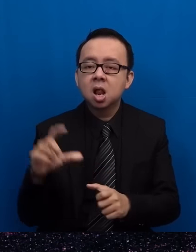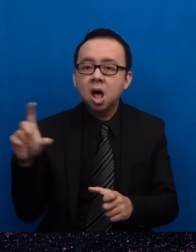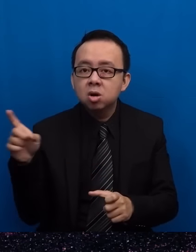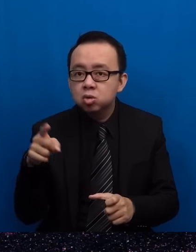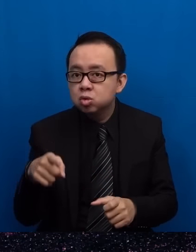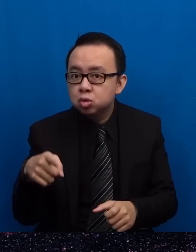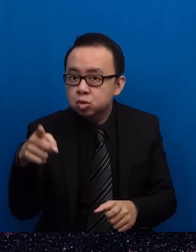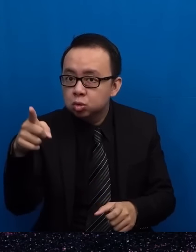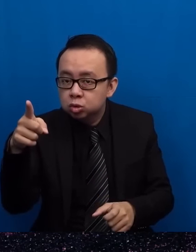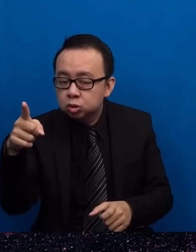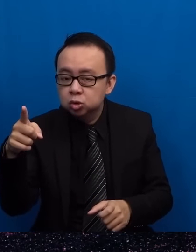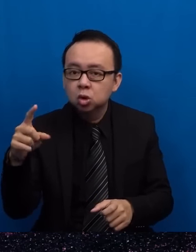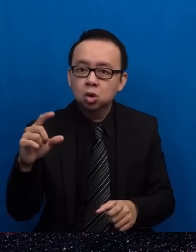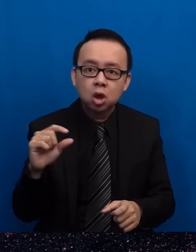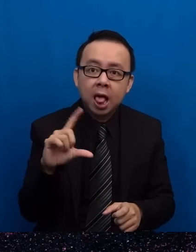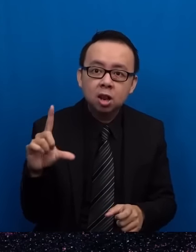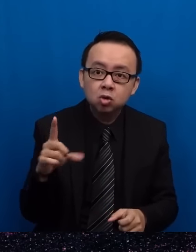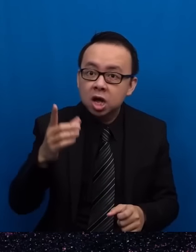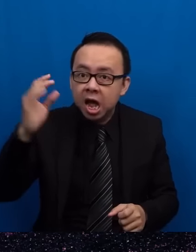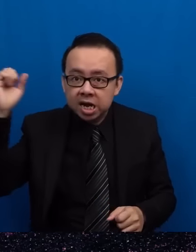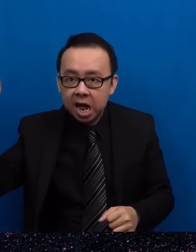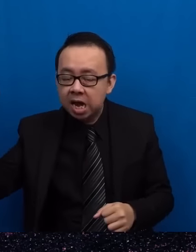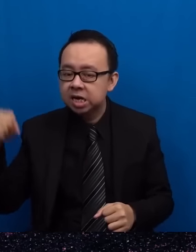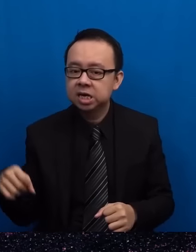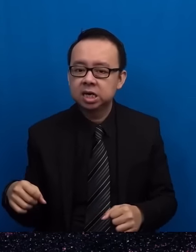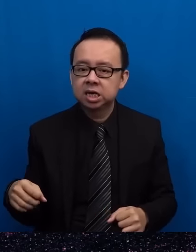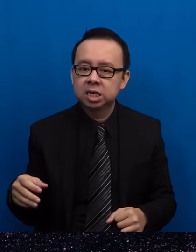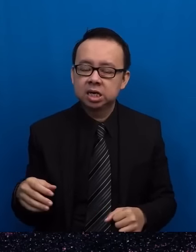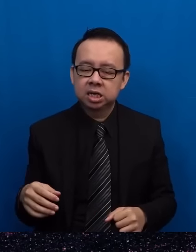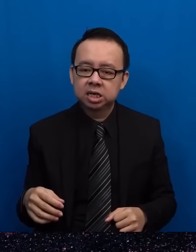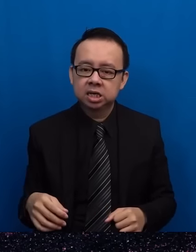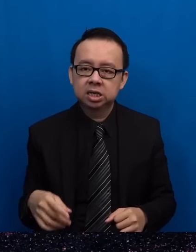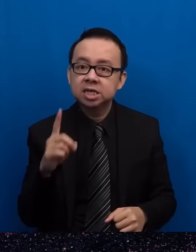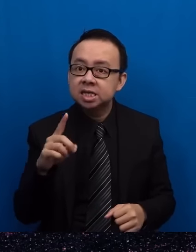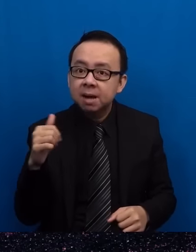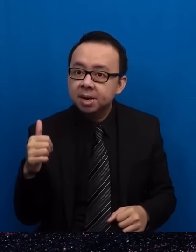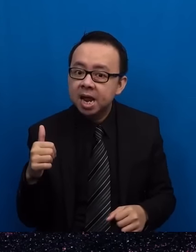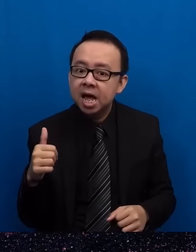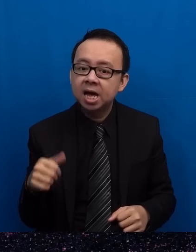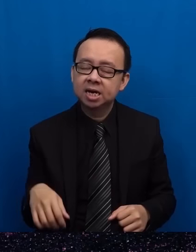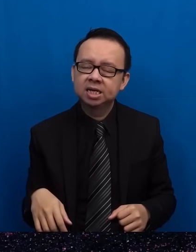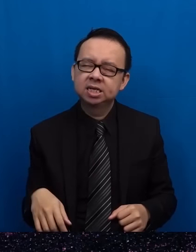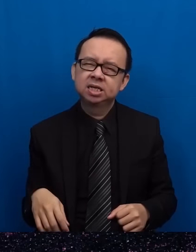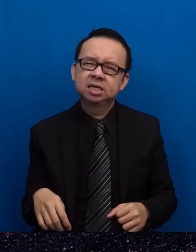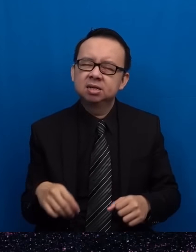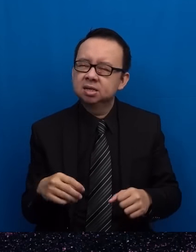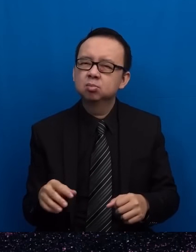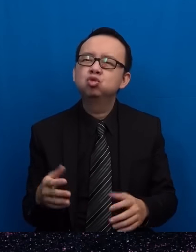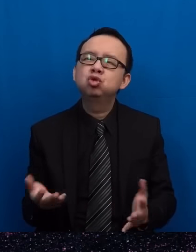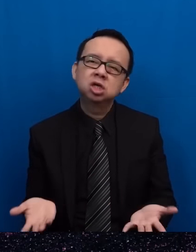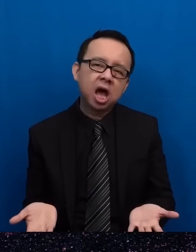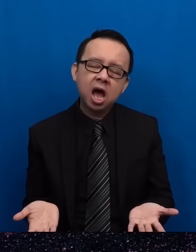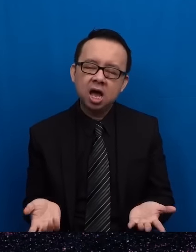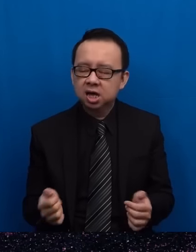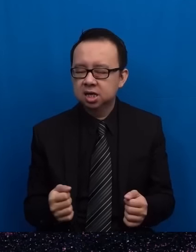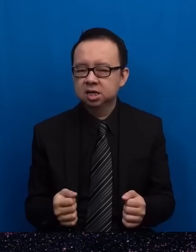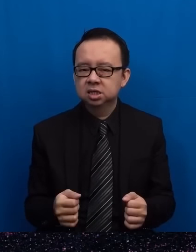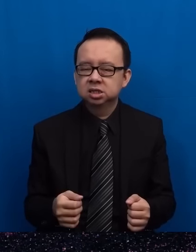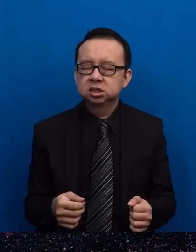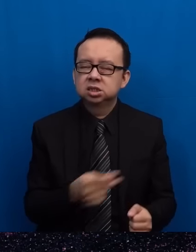lanjutkan, lalu ke kanan, Anda sudah sampai. Ternyata benar, sesimpel meminta. Kita